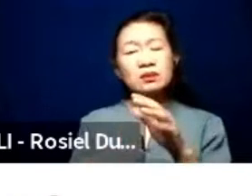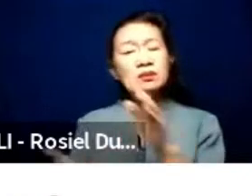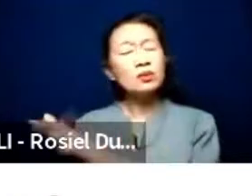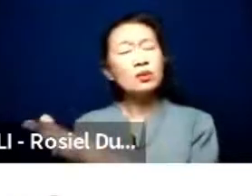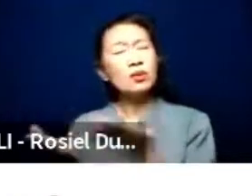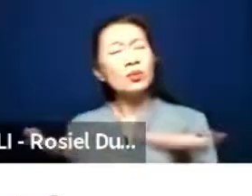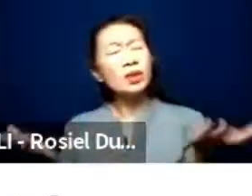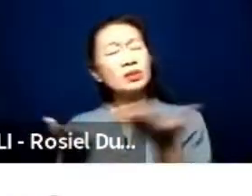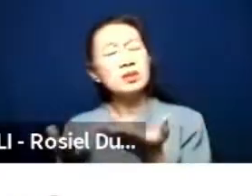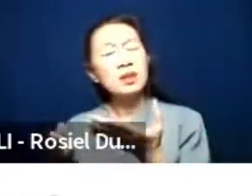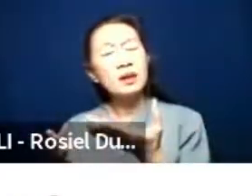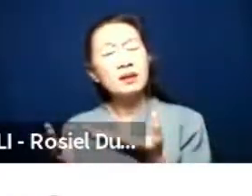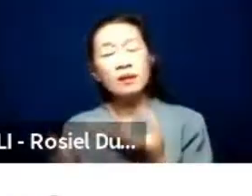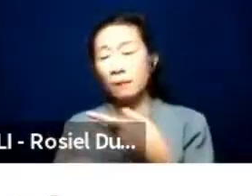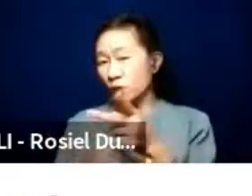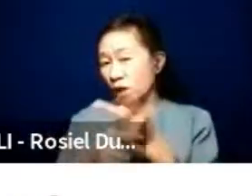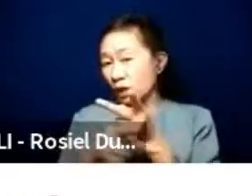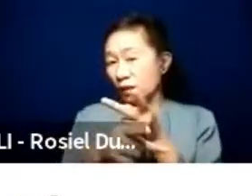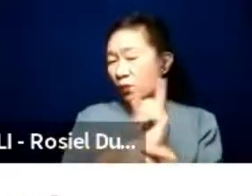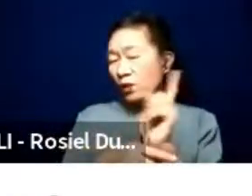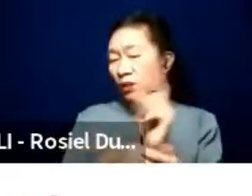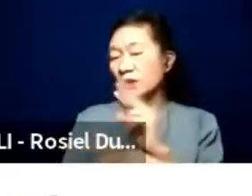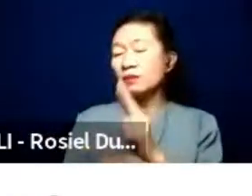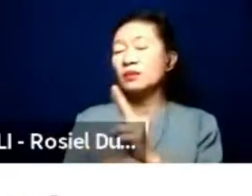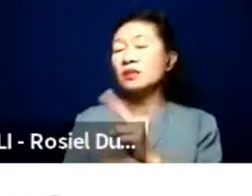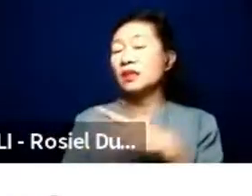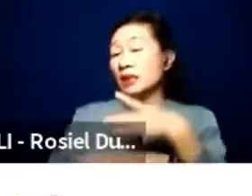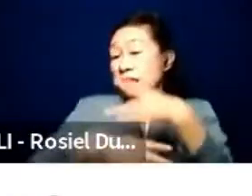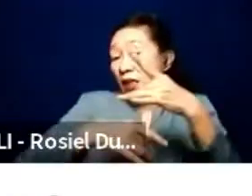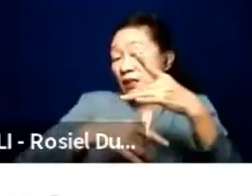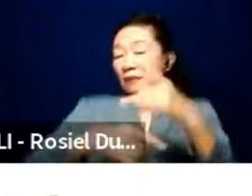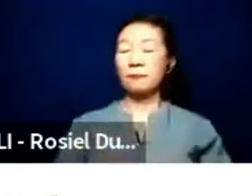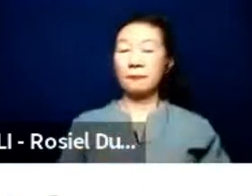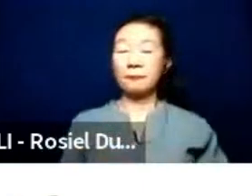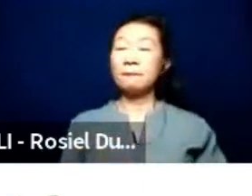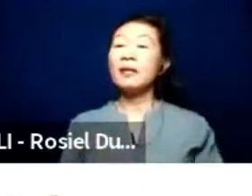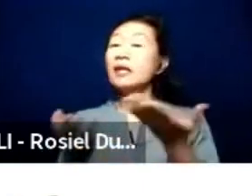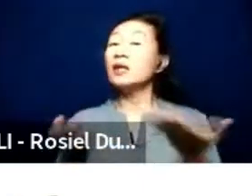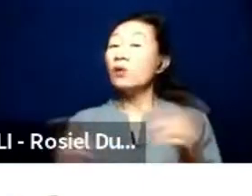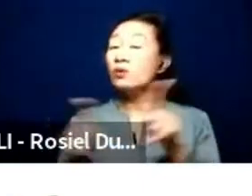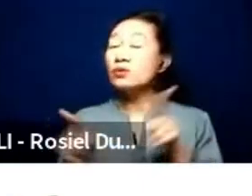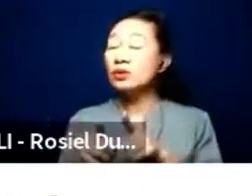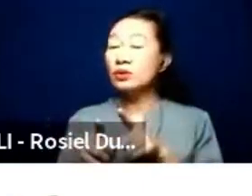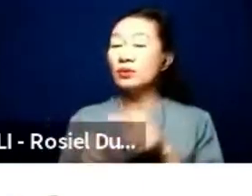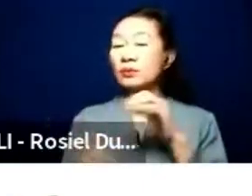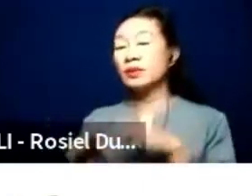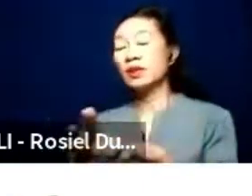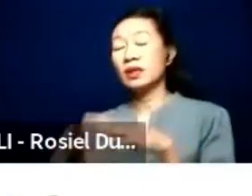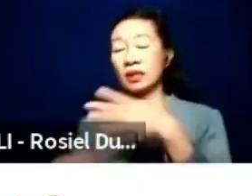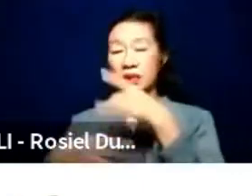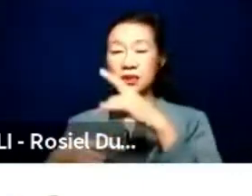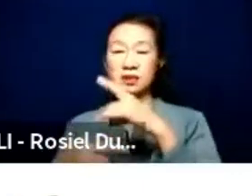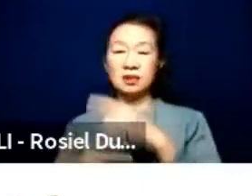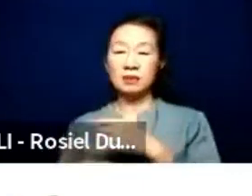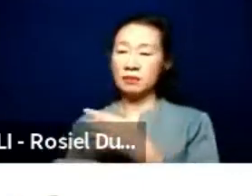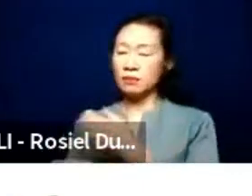mas nagiging productive? Ano yung nagiging interest niya, no? So dito din pumapasok yung mga interest